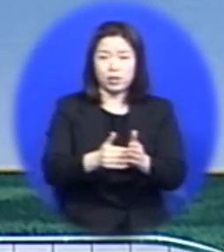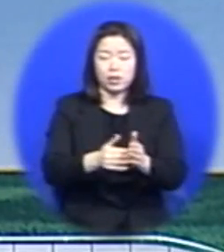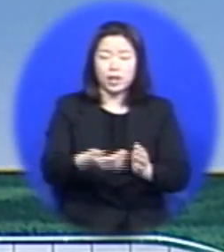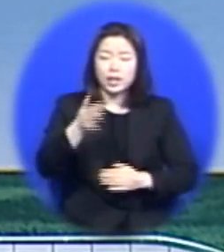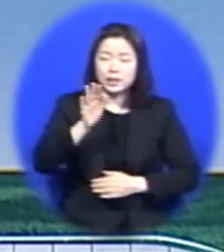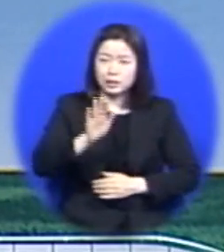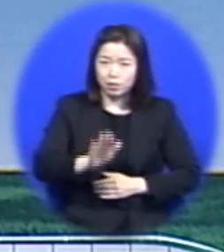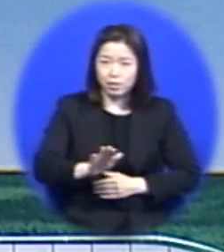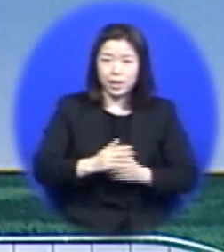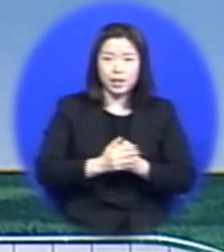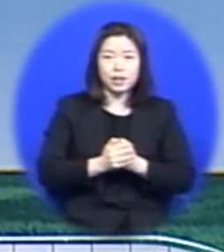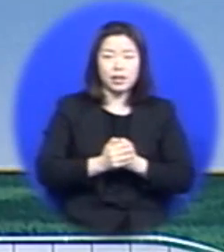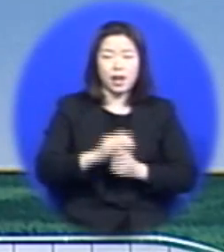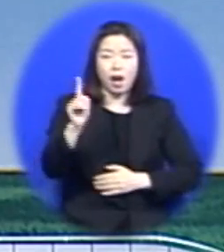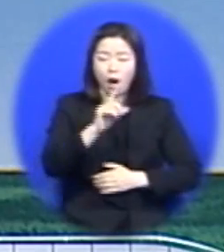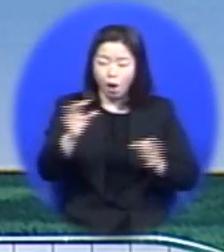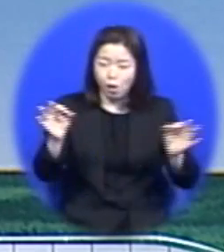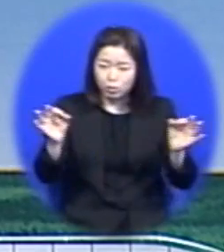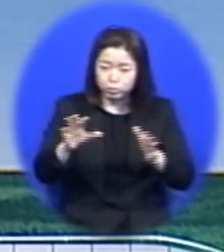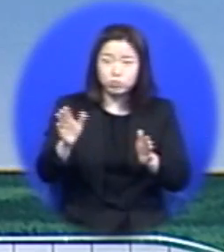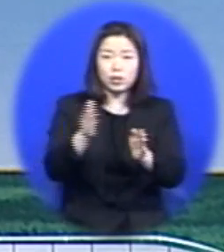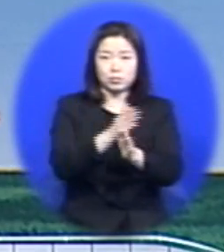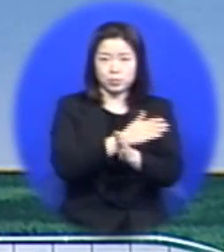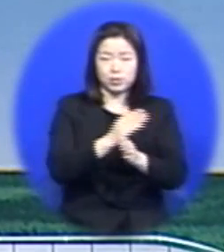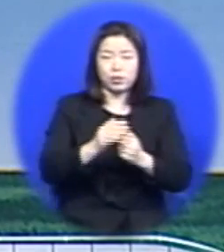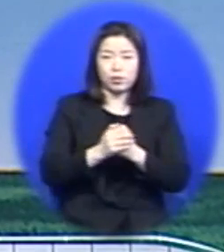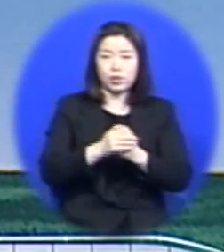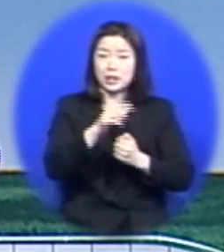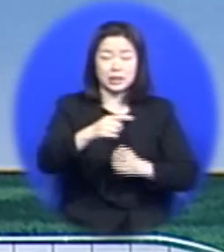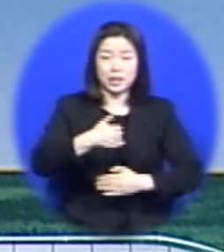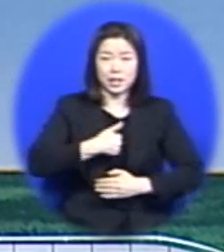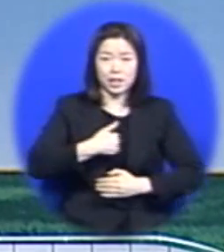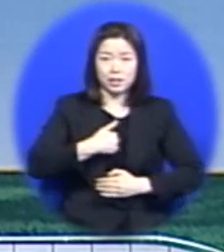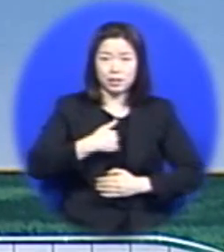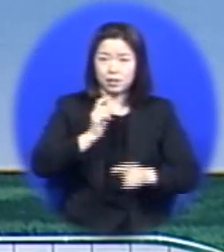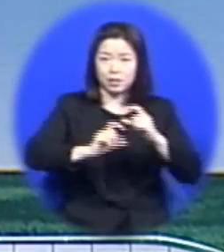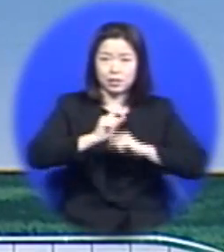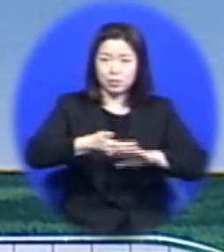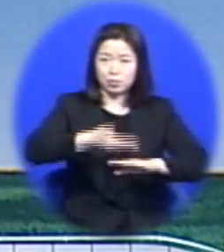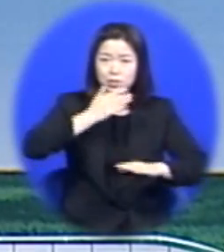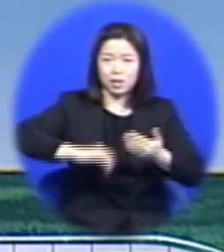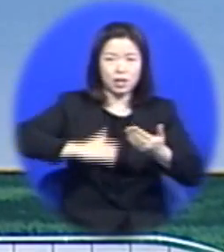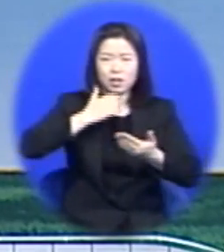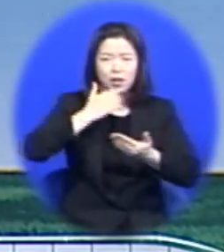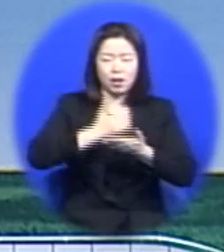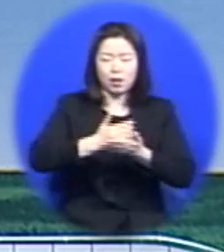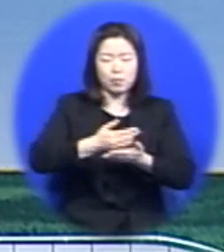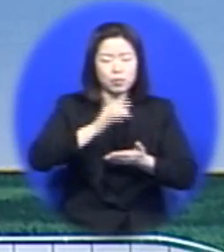그런데 어느 순간부터 그게 나에겐 더 이상 감동이 안 됩니다.